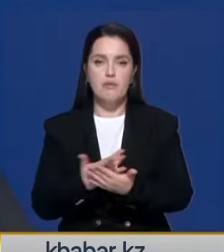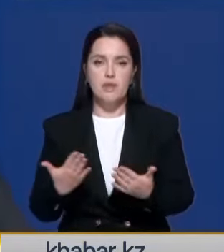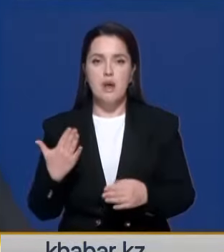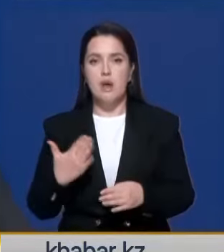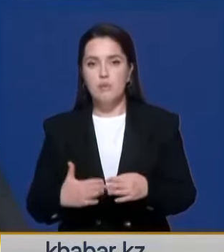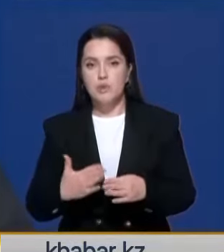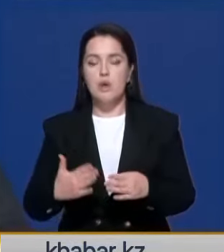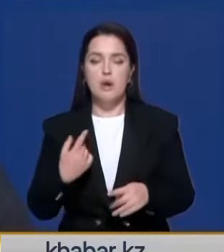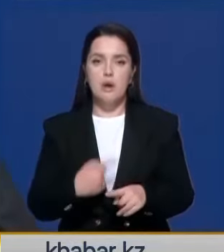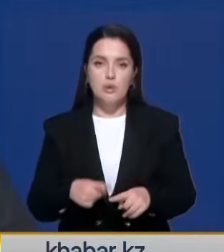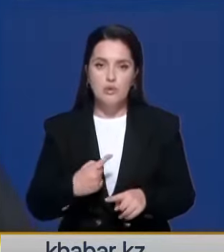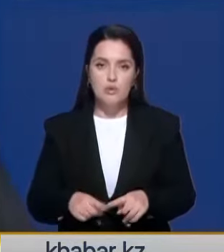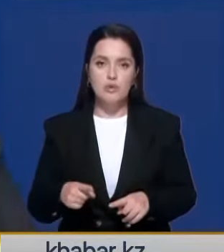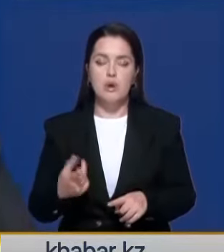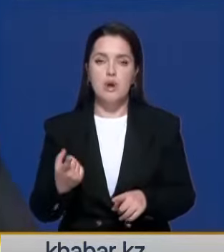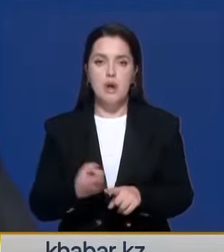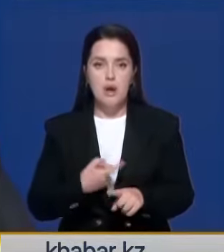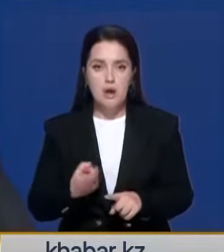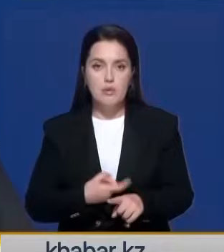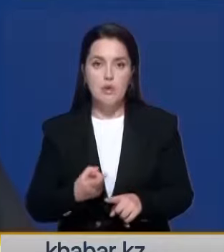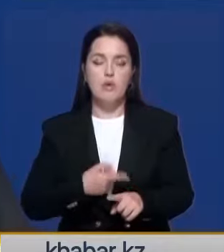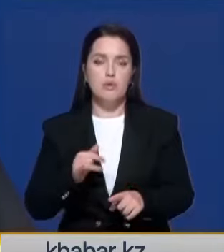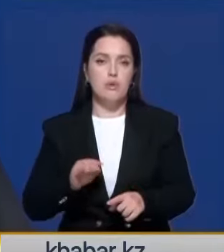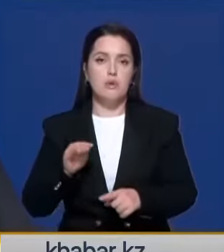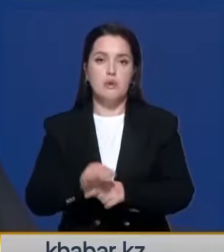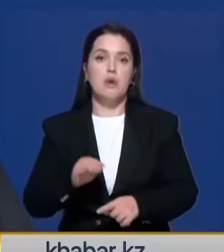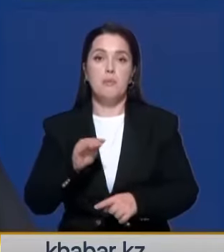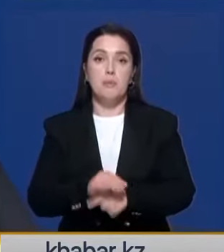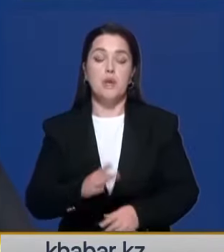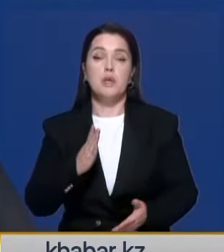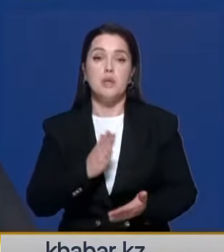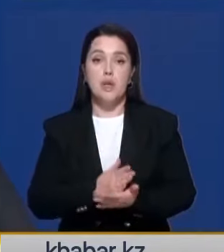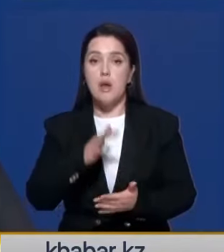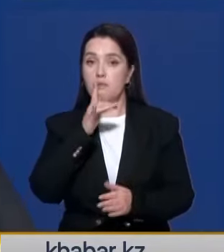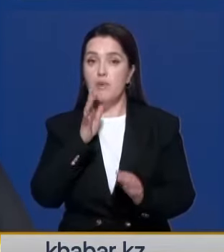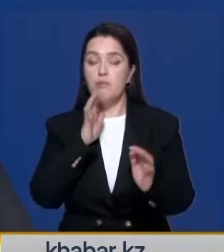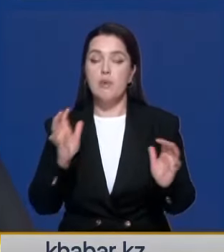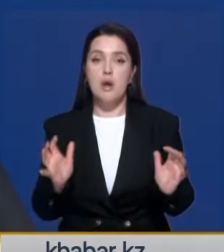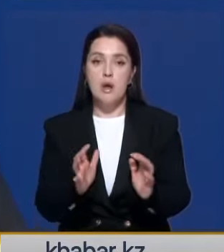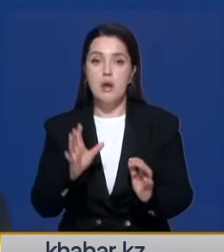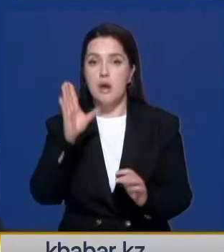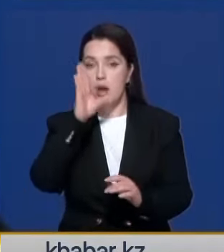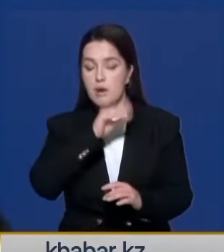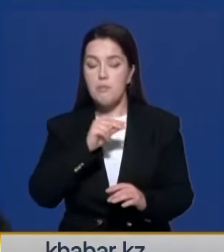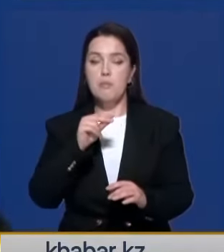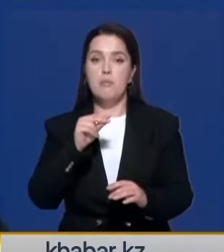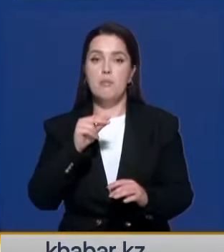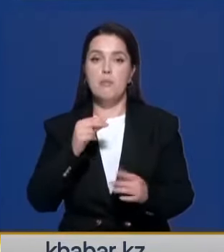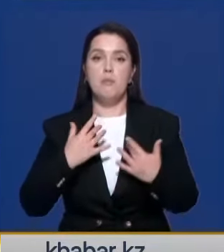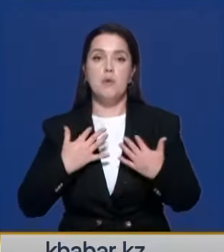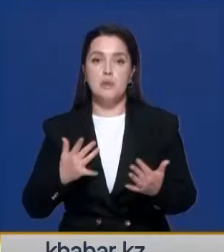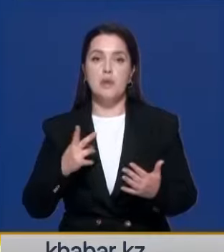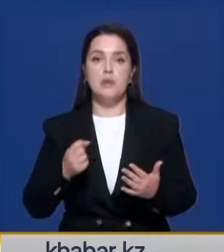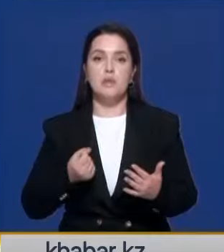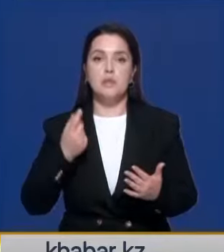продуктов питания. Эти запасы регулярно пополняются с учетом сроков хранения и способны обеспечить потребность страны